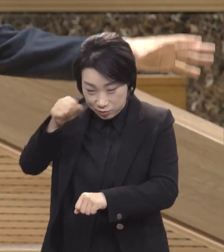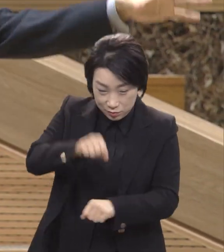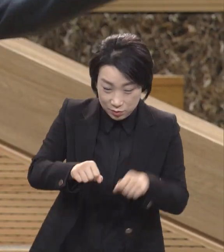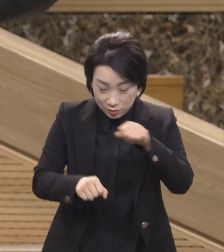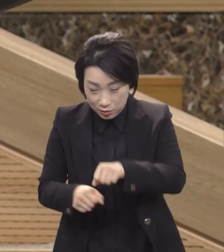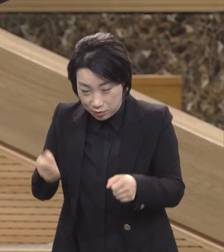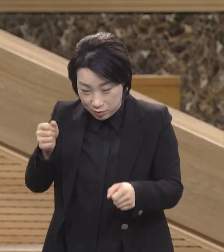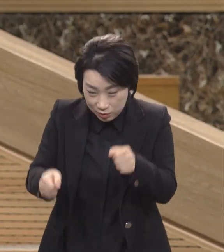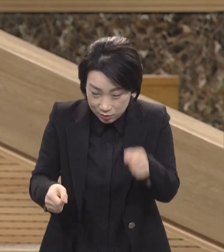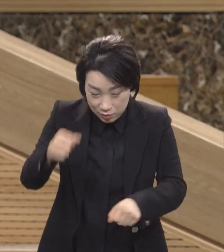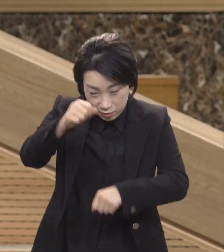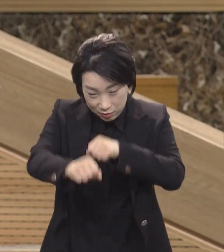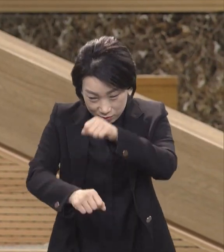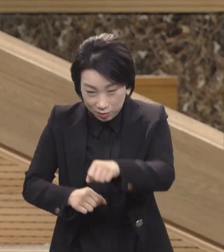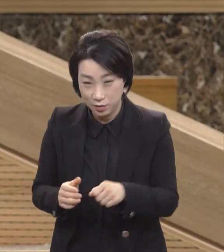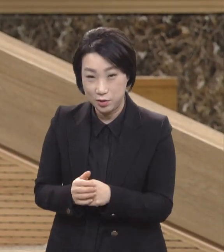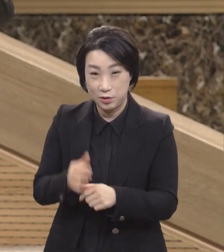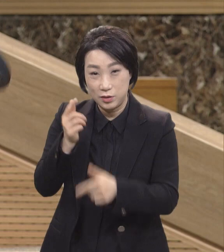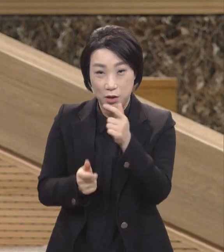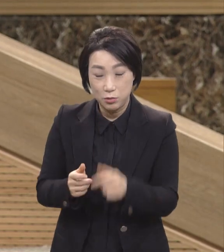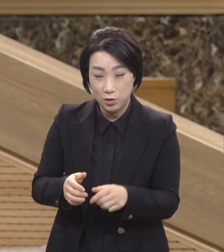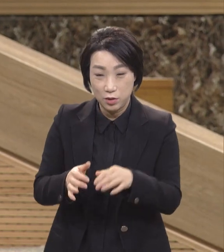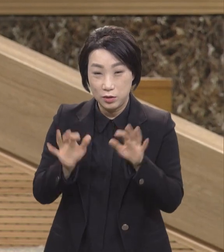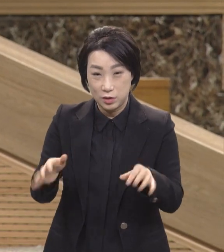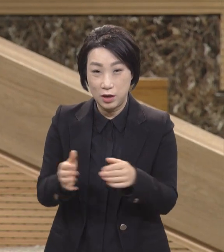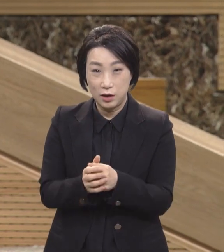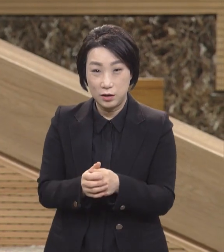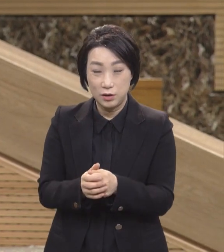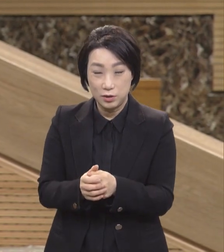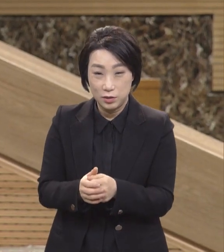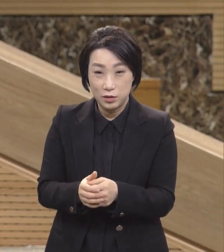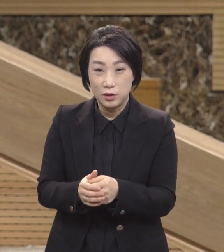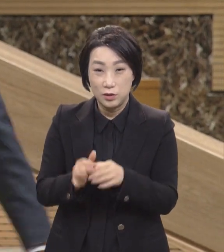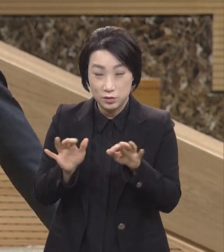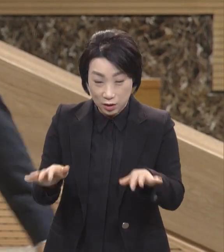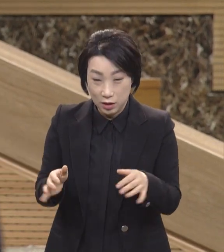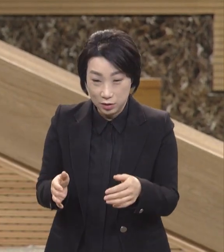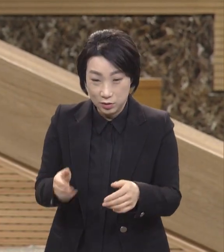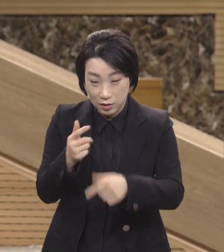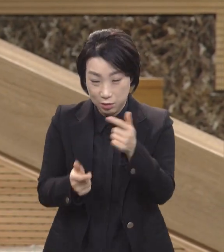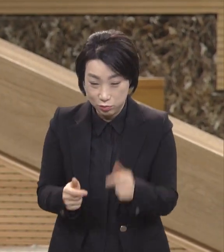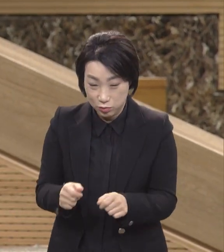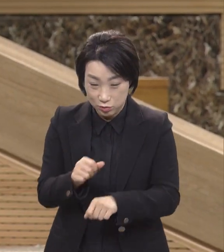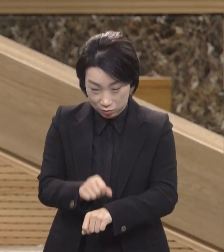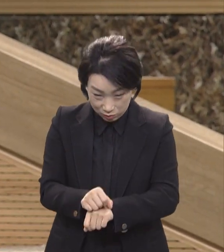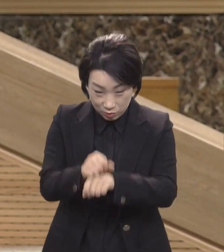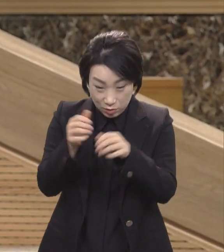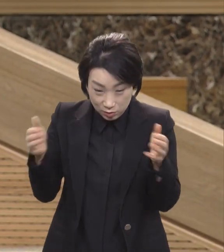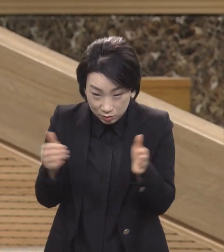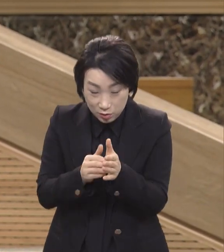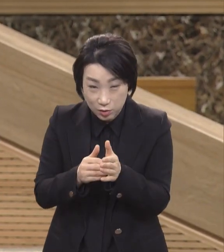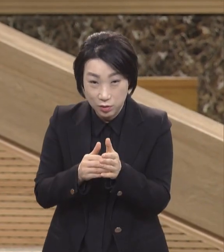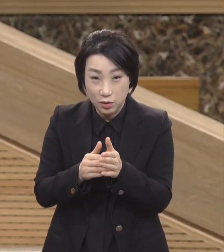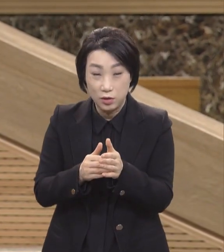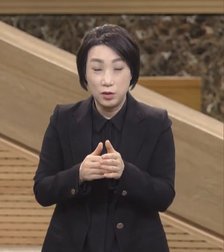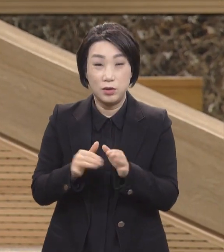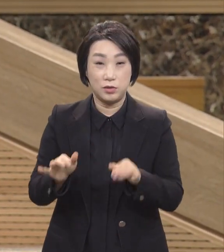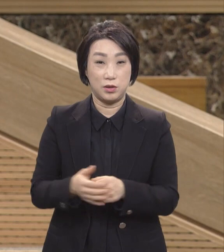장작을 거기다 다 태워서 올려놨습니다. 그 다음에